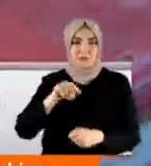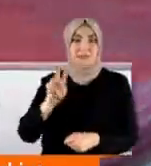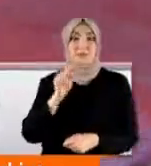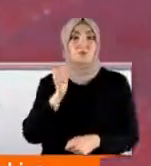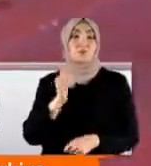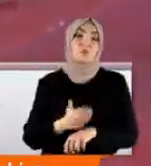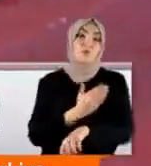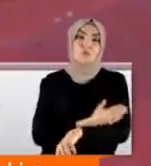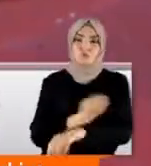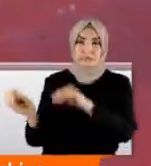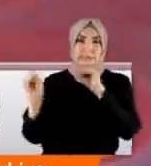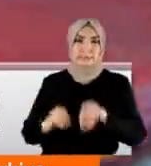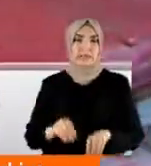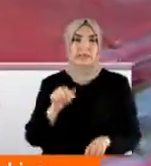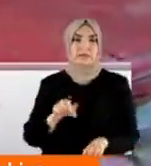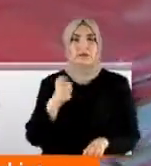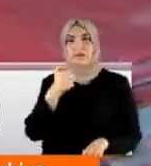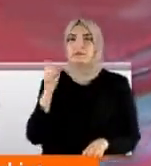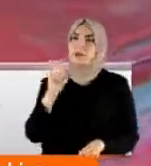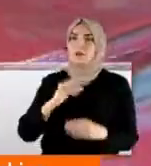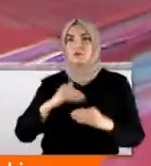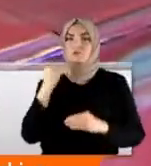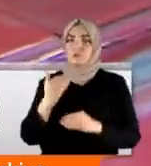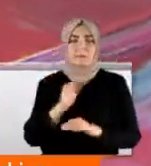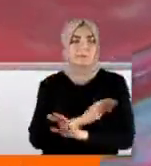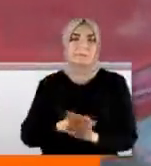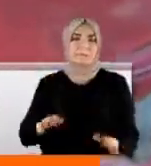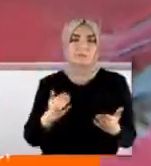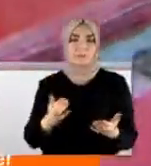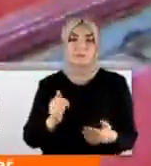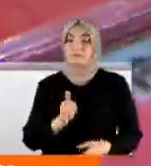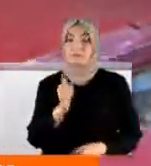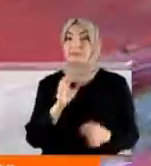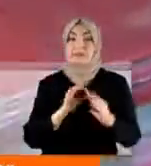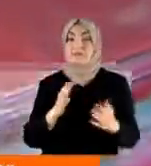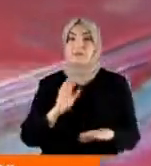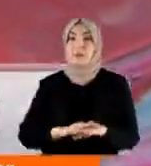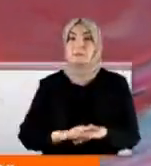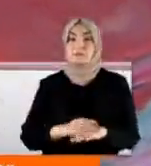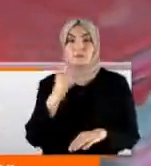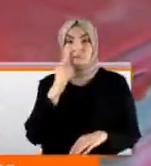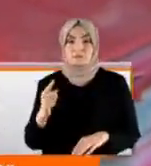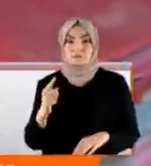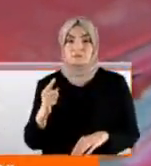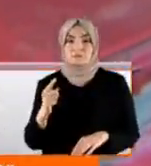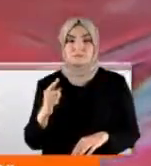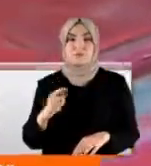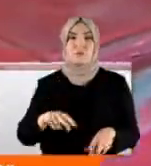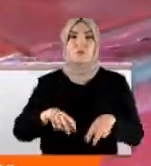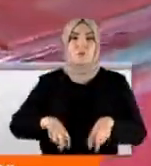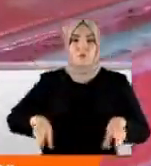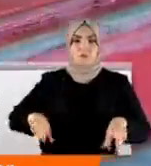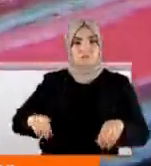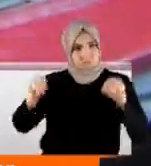ve 6 ay sonra ise bitecek. Neler yapılacak? Barış Işınçelik bu aracın koltuklarını buraya yerleştirecek